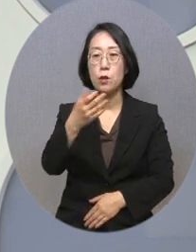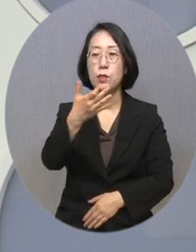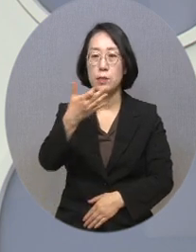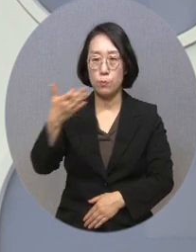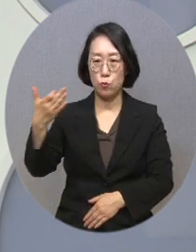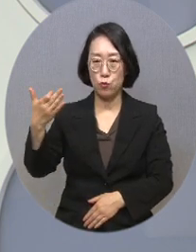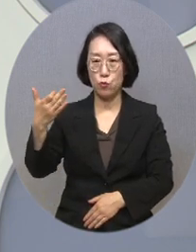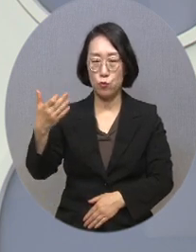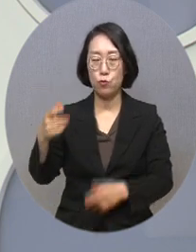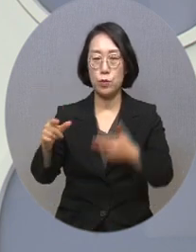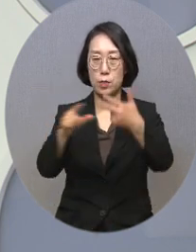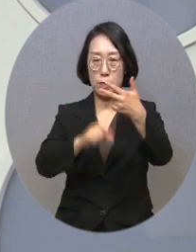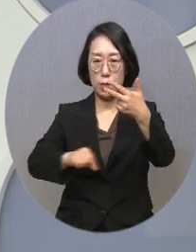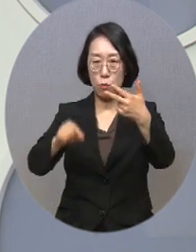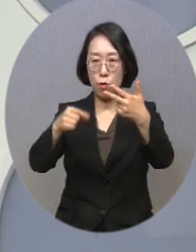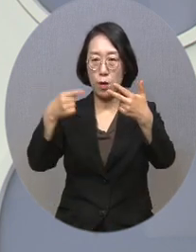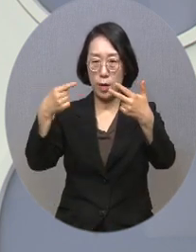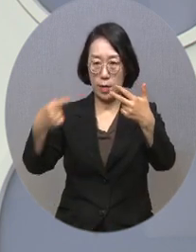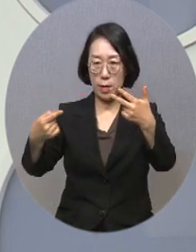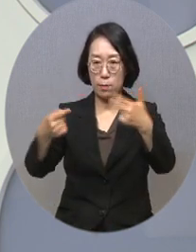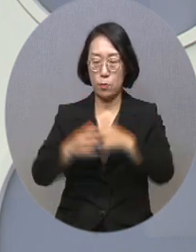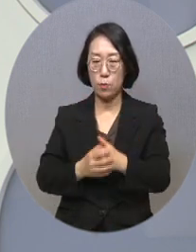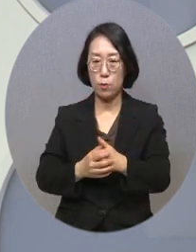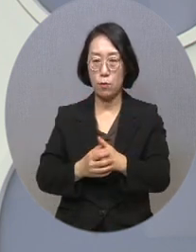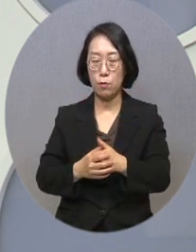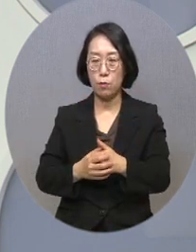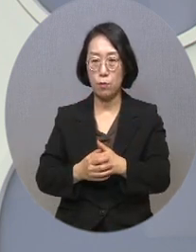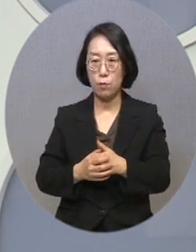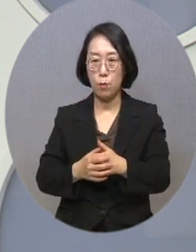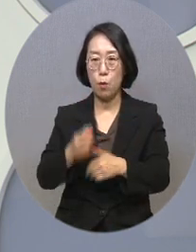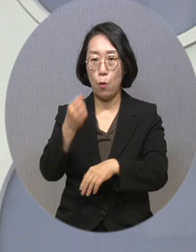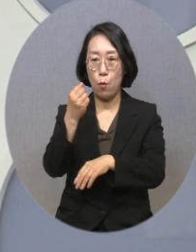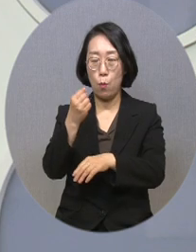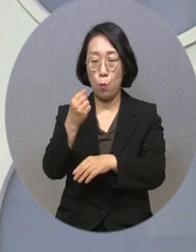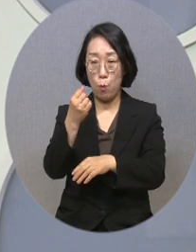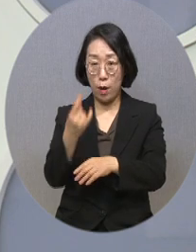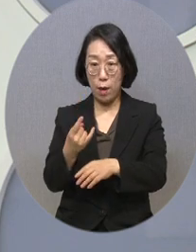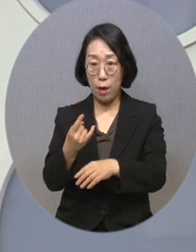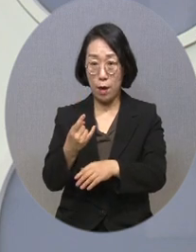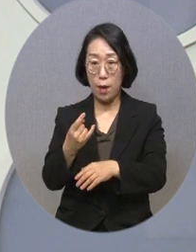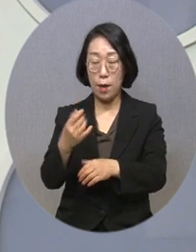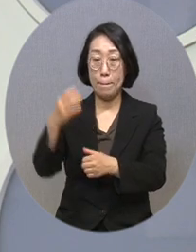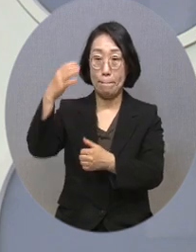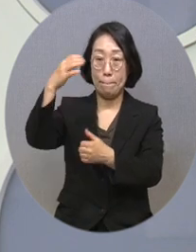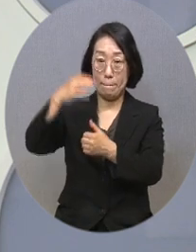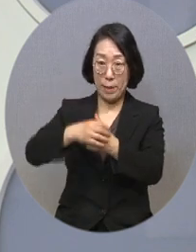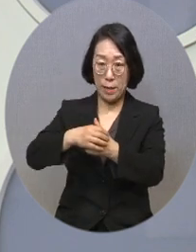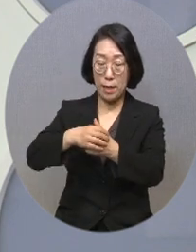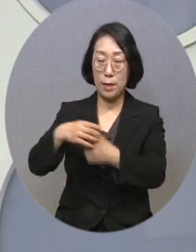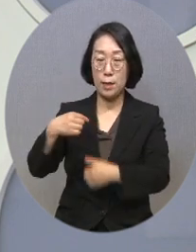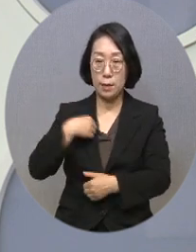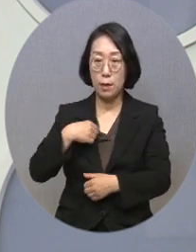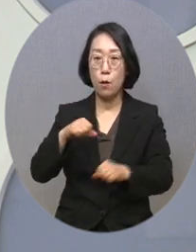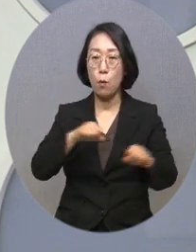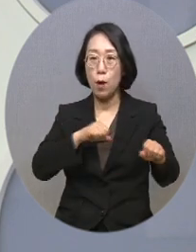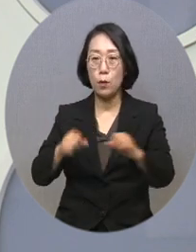2019년 7월 1일부터 한국세무사 회장으로 이렇게 지금 활동하고